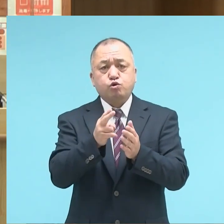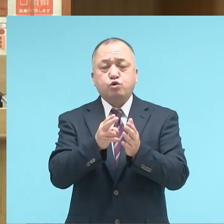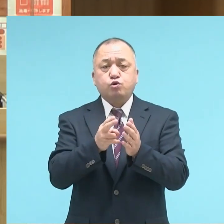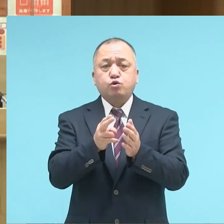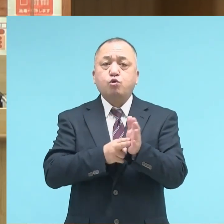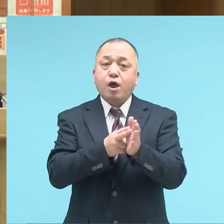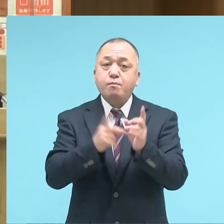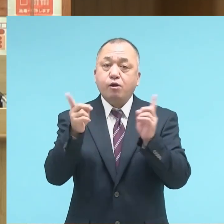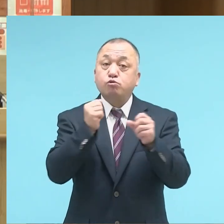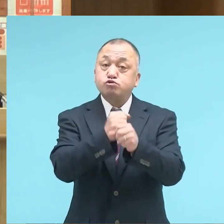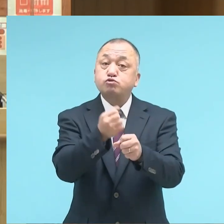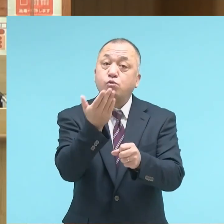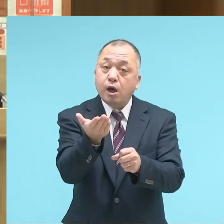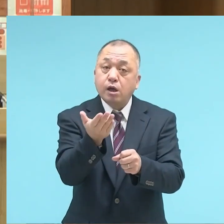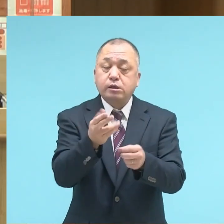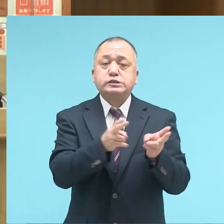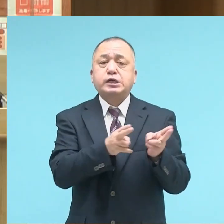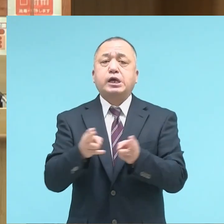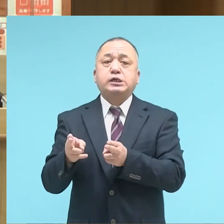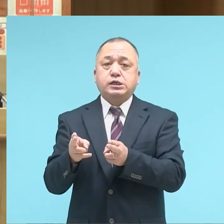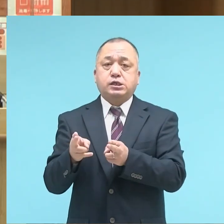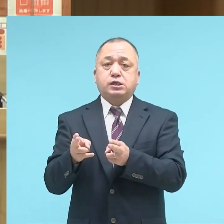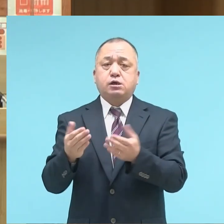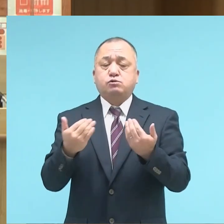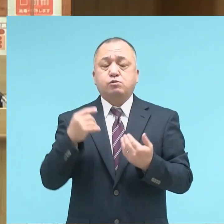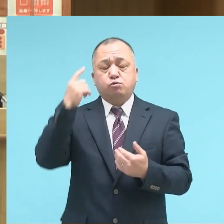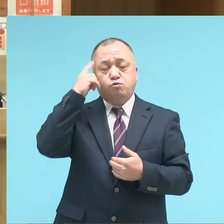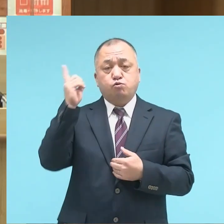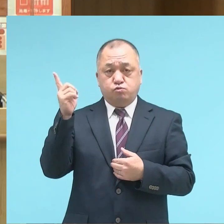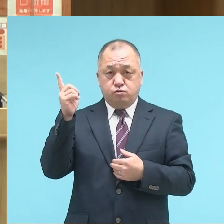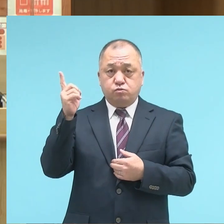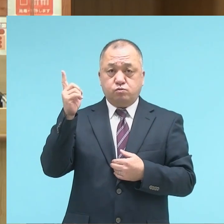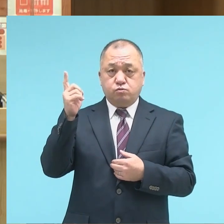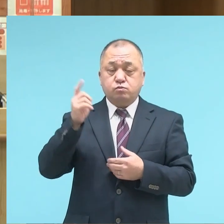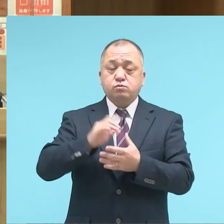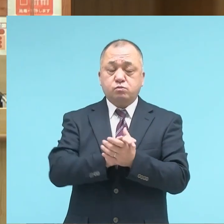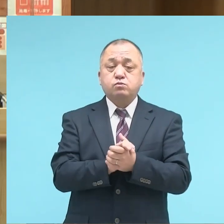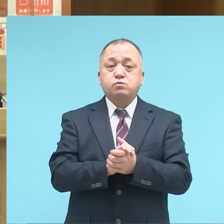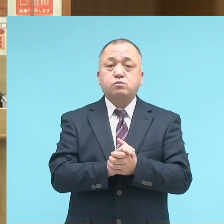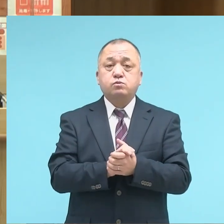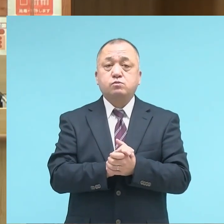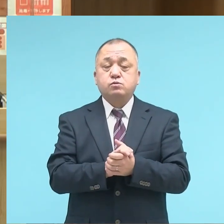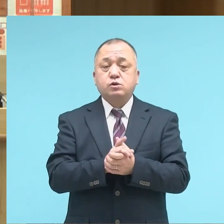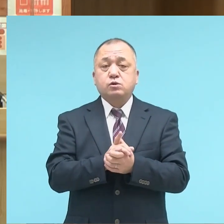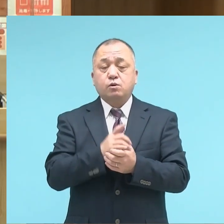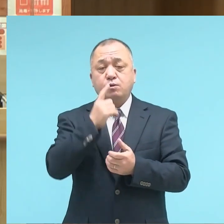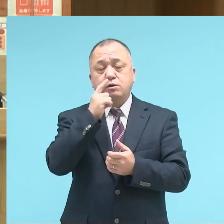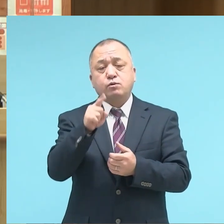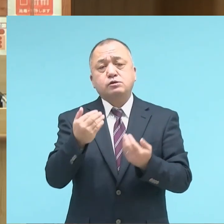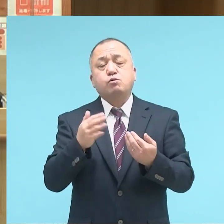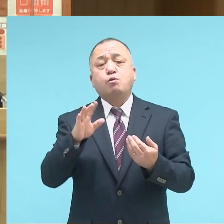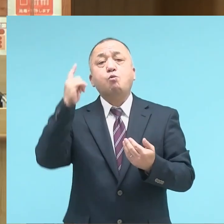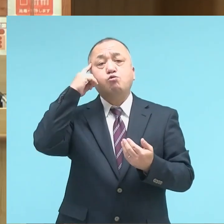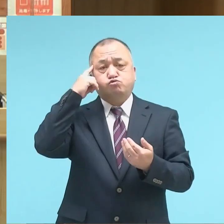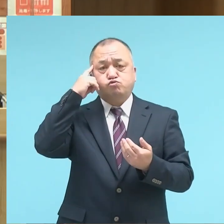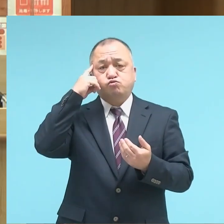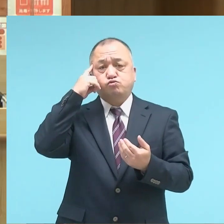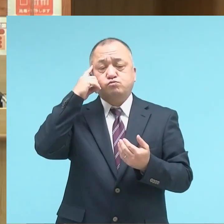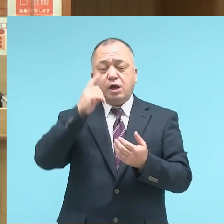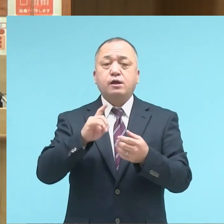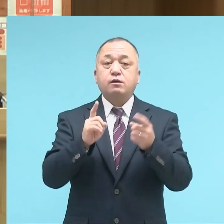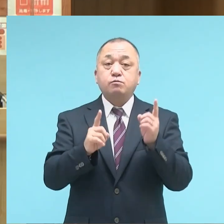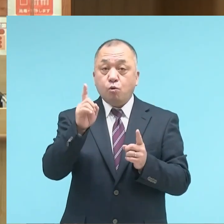ということをそろそろ整理しないとですね、もう時間もないと思っていますので、そういった必要があるというふうに思っています。いずれにしても、